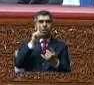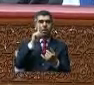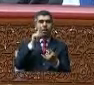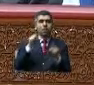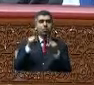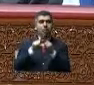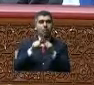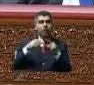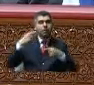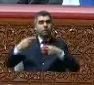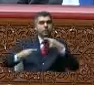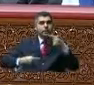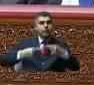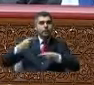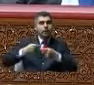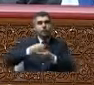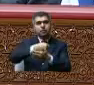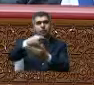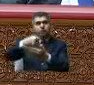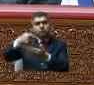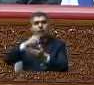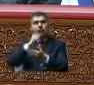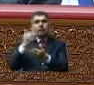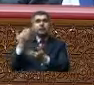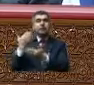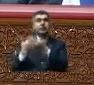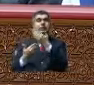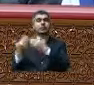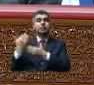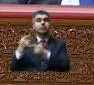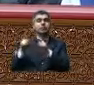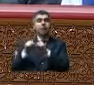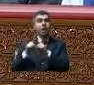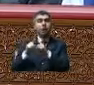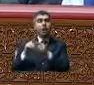الماكينة تحركات باش كنردوا لهم داك الشيء اللي كان ديال البيتوار اللي كانوا